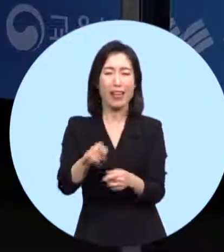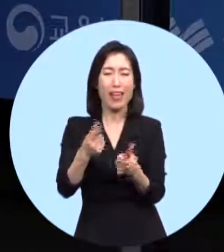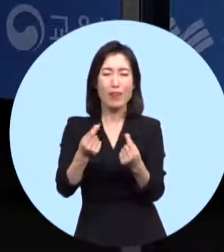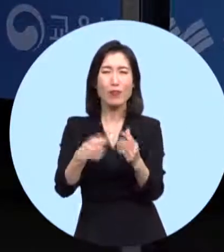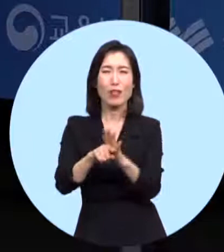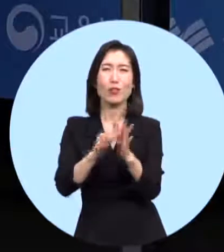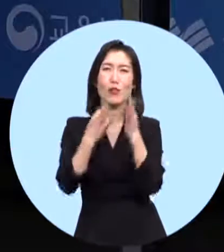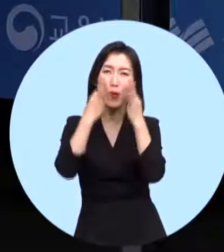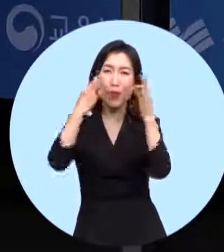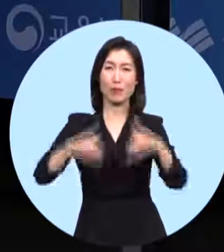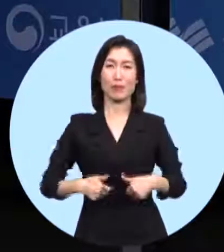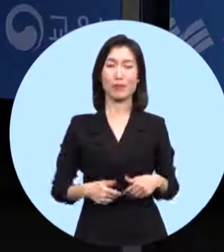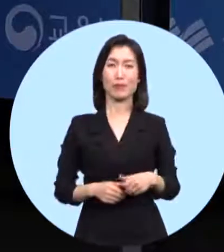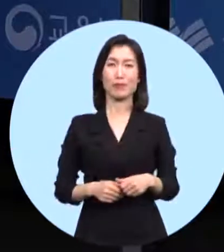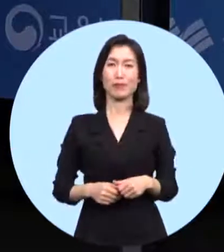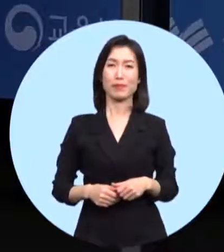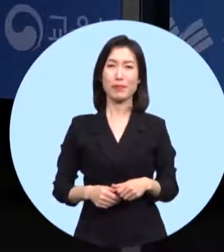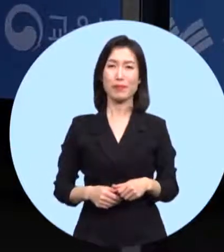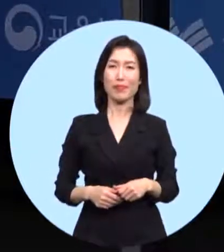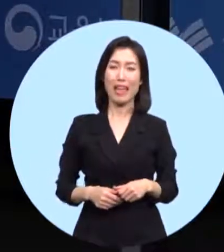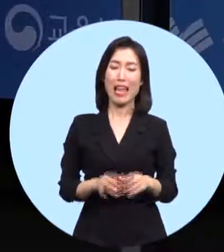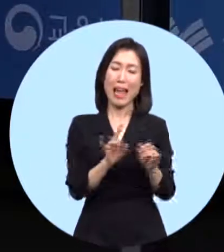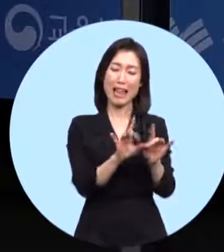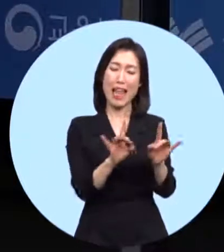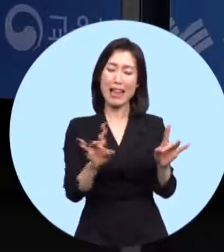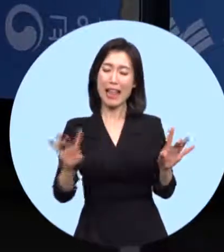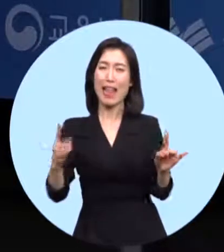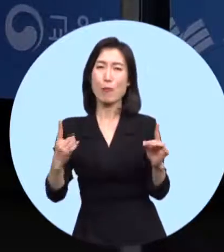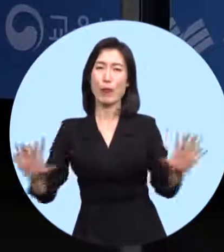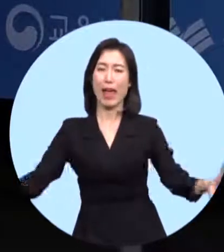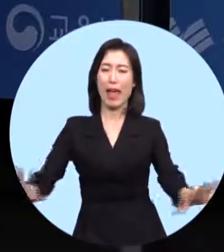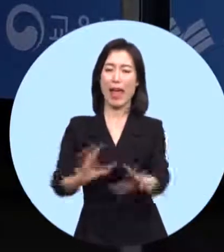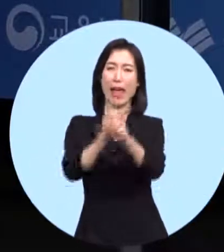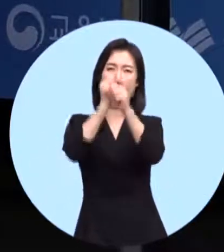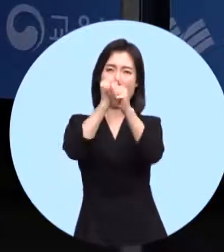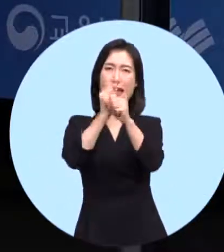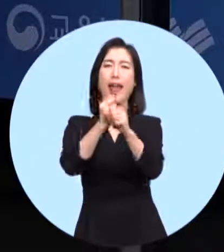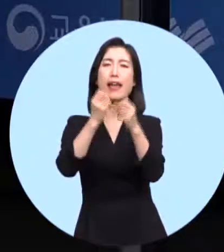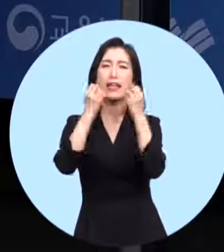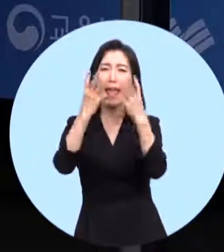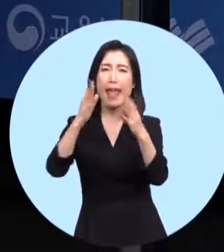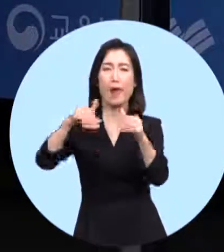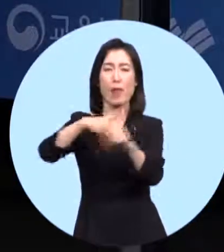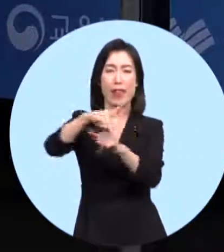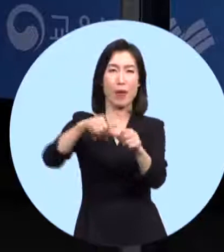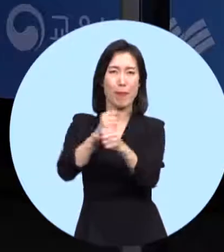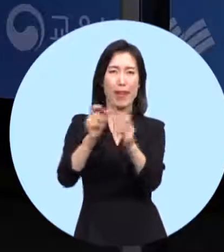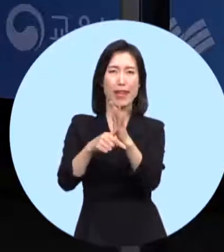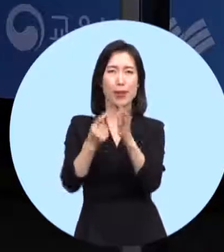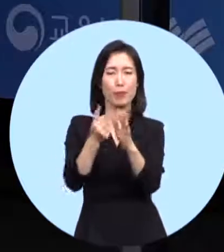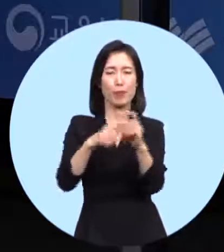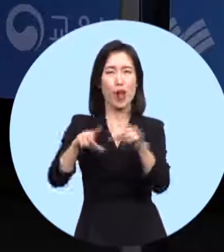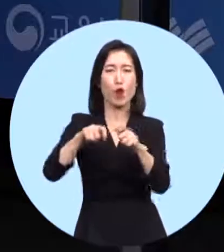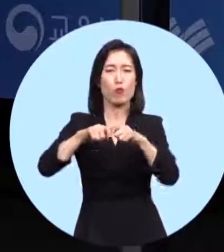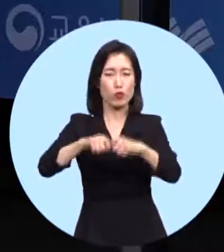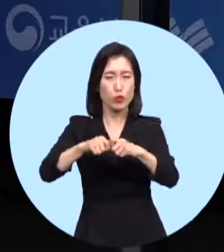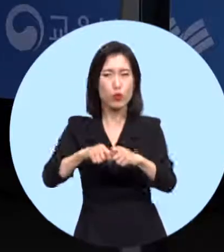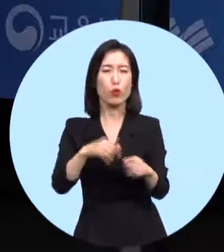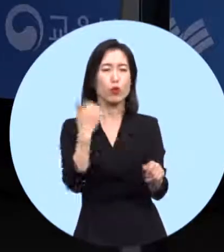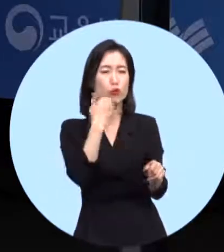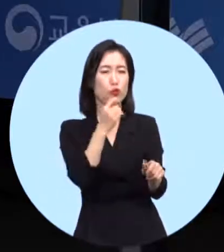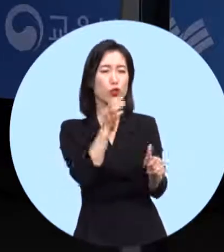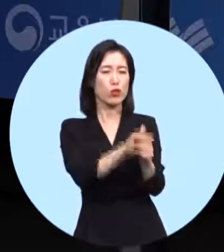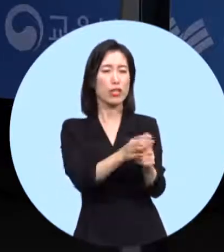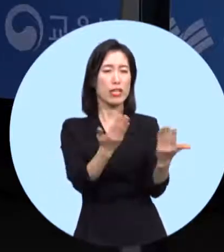이제 단순한 그 큰 덩어리로 얘기해 나가는 것에서 이제는 세판 속에서는 좀 더 구체적이고 무엇을 어떻게